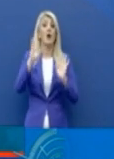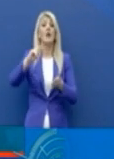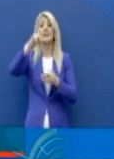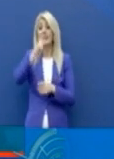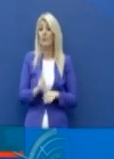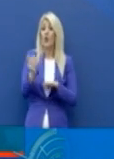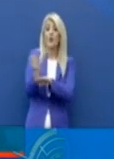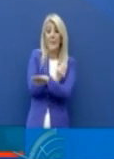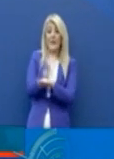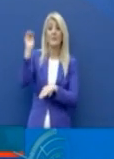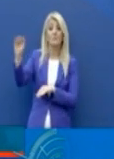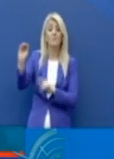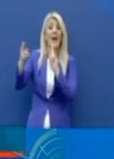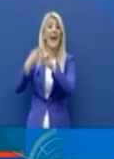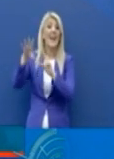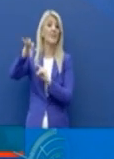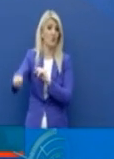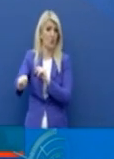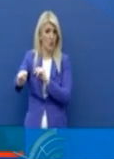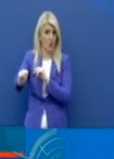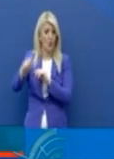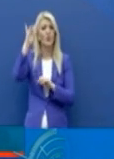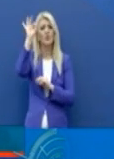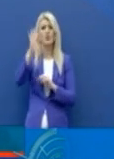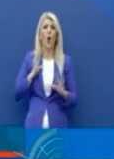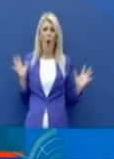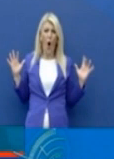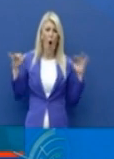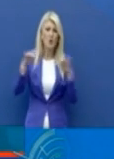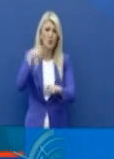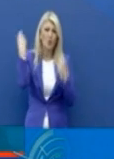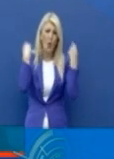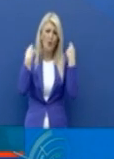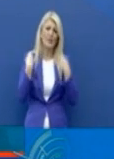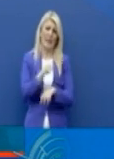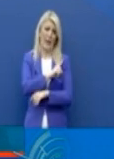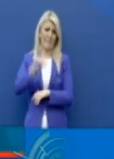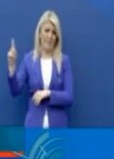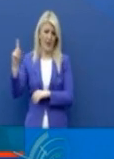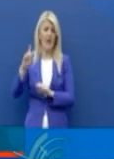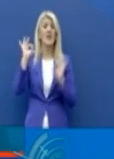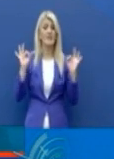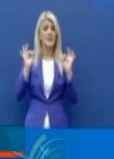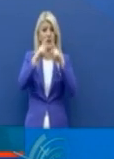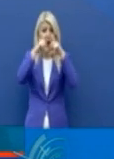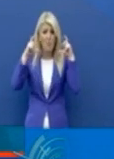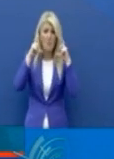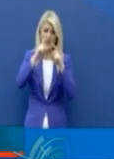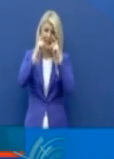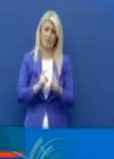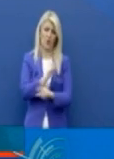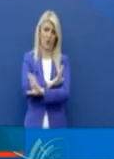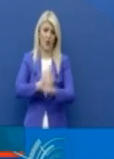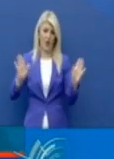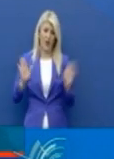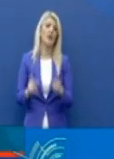ραντεβού, ώστε να αποτραπεί κάθε ενδεχόμενο συγχρονισμού, αλλά και με αυστηρή τήρηση των υγειονομικών πρωτοκόλων. Τρίτον, το